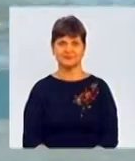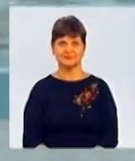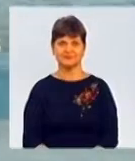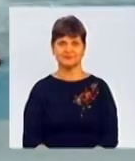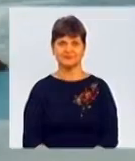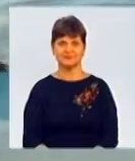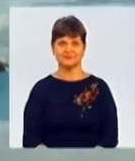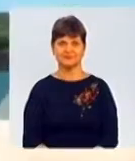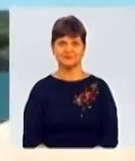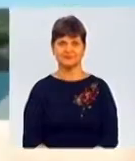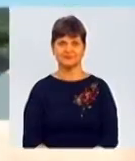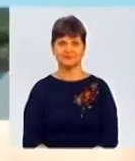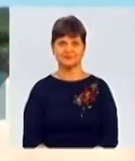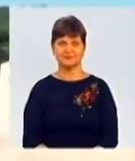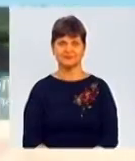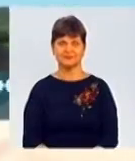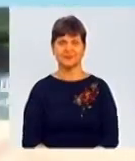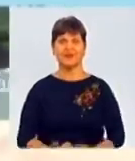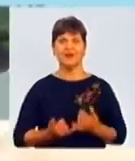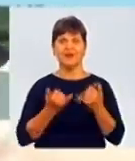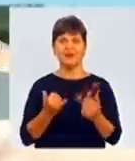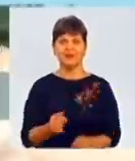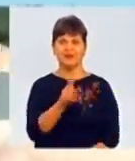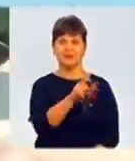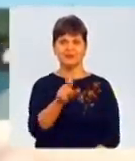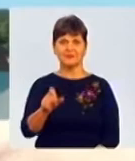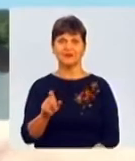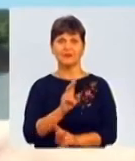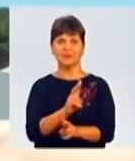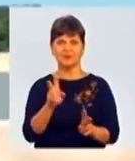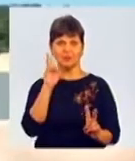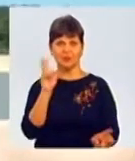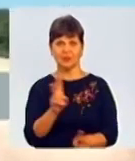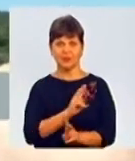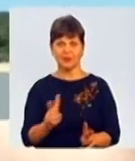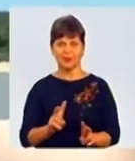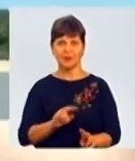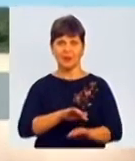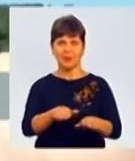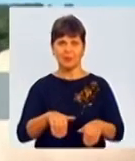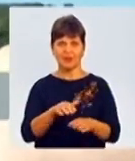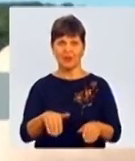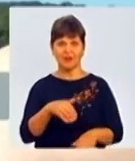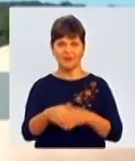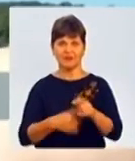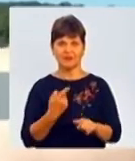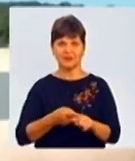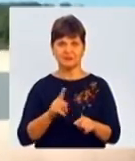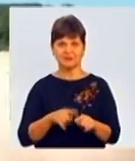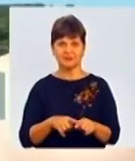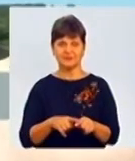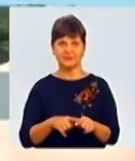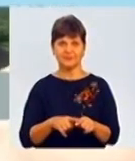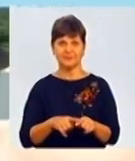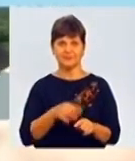по-справжньому. Пошли! Для тих, хто не вміє, ну, плавати, то круги – це дуже, як би